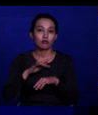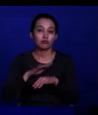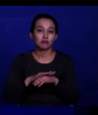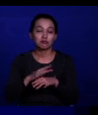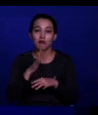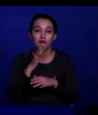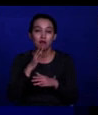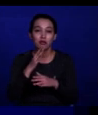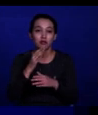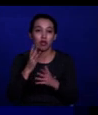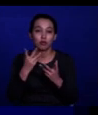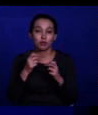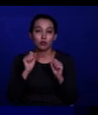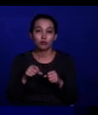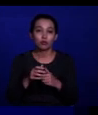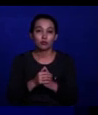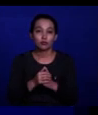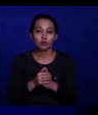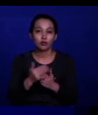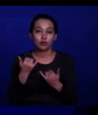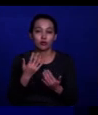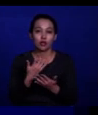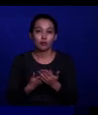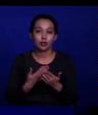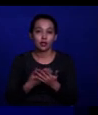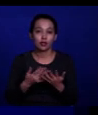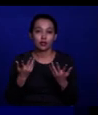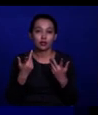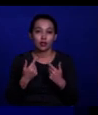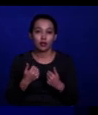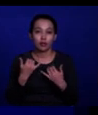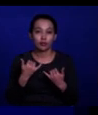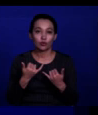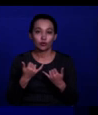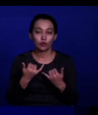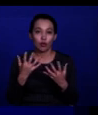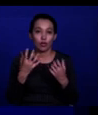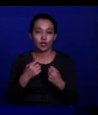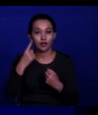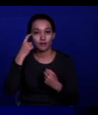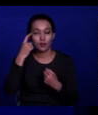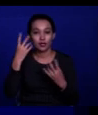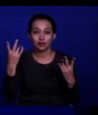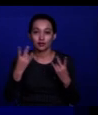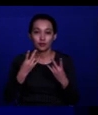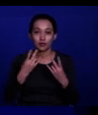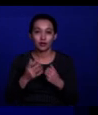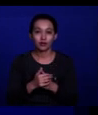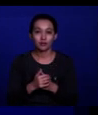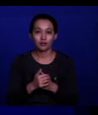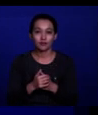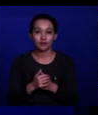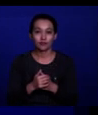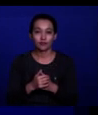bu masalani yechishda albatta bugungi sizlar bilan dars davomida egallagan bilimlaringiz asqotadi. Albatta siz